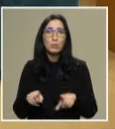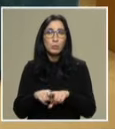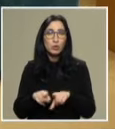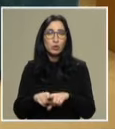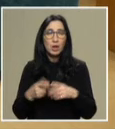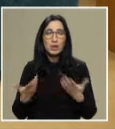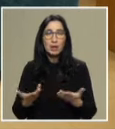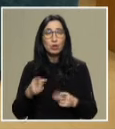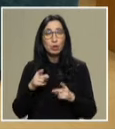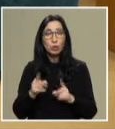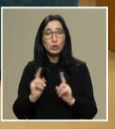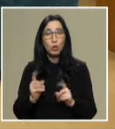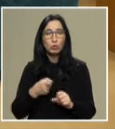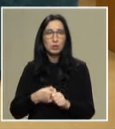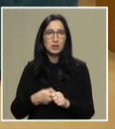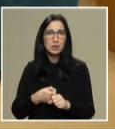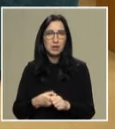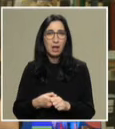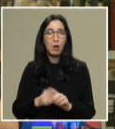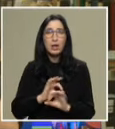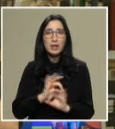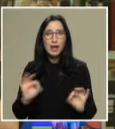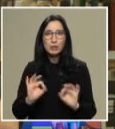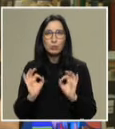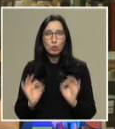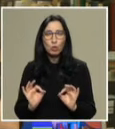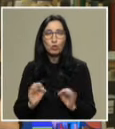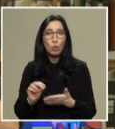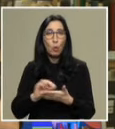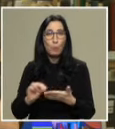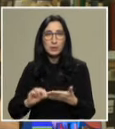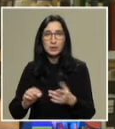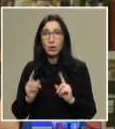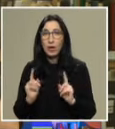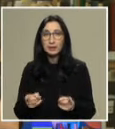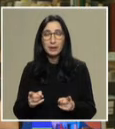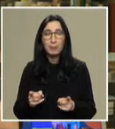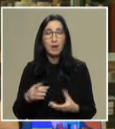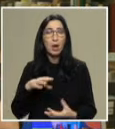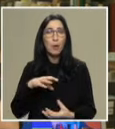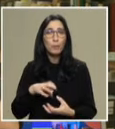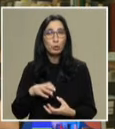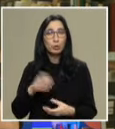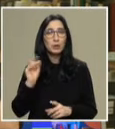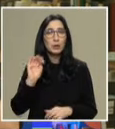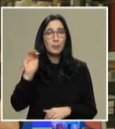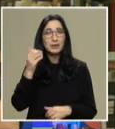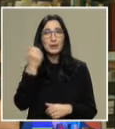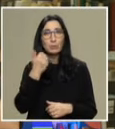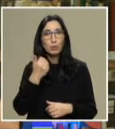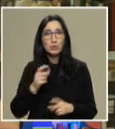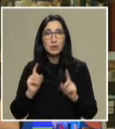същия начин и този, който ни е създал, много ясно и точно е описал как трябва продуктът да бъде използван, за да